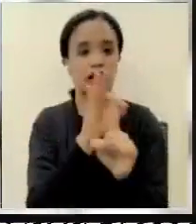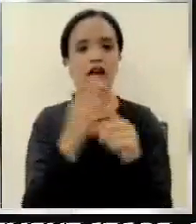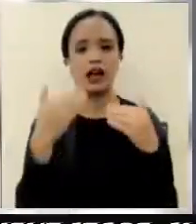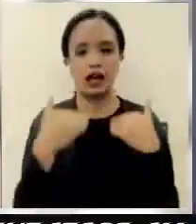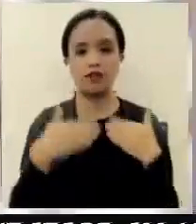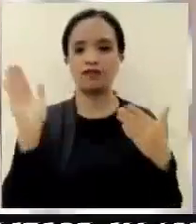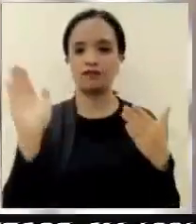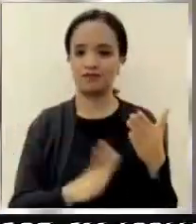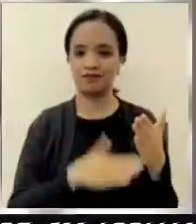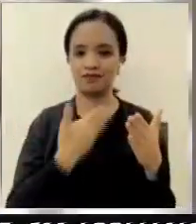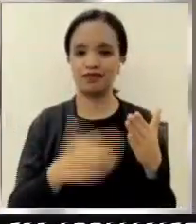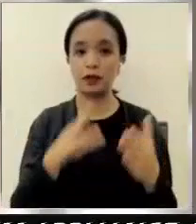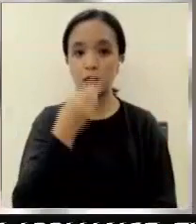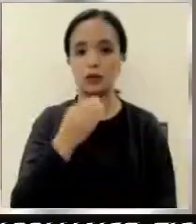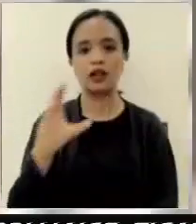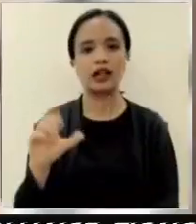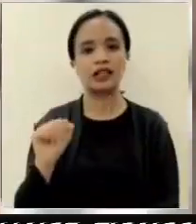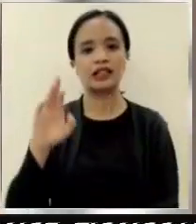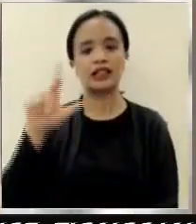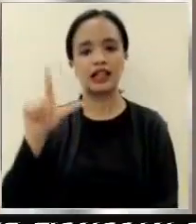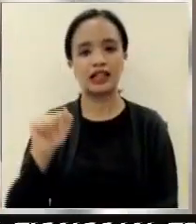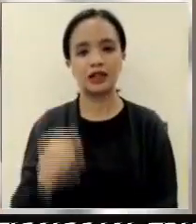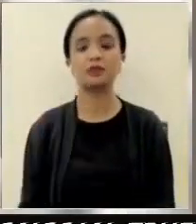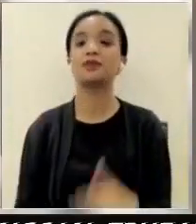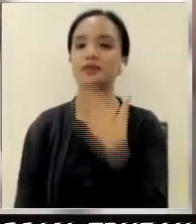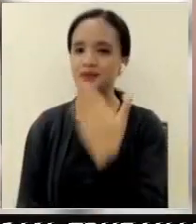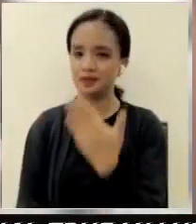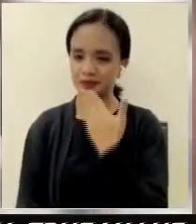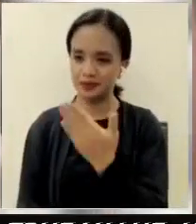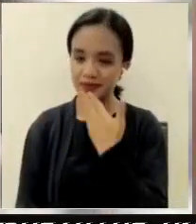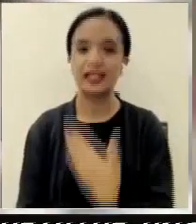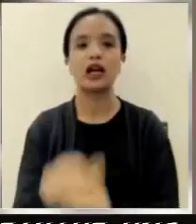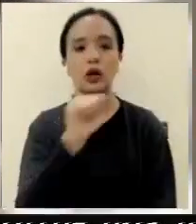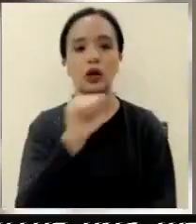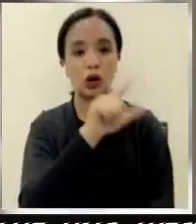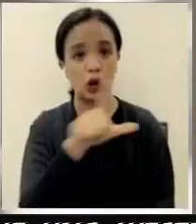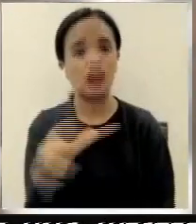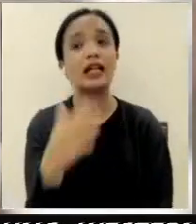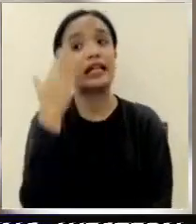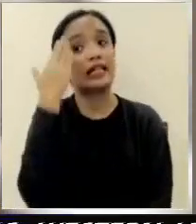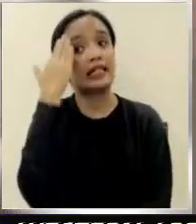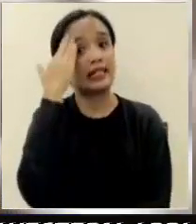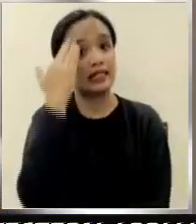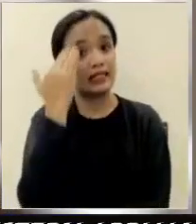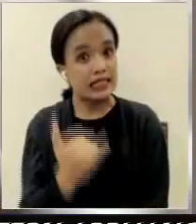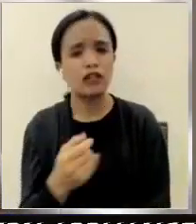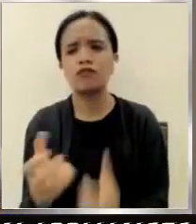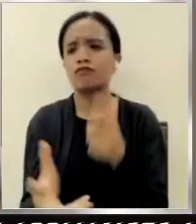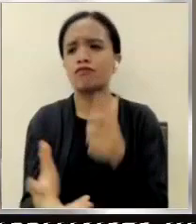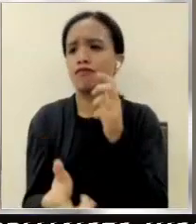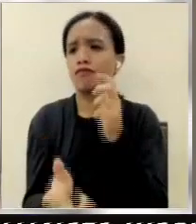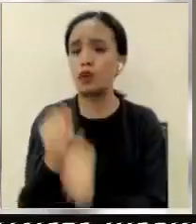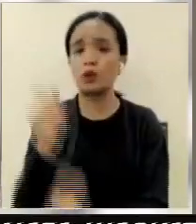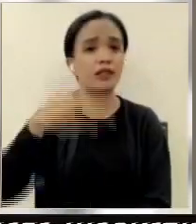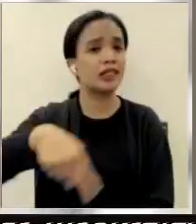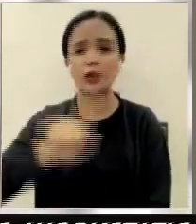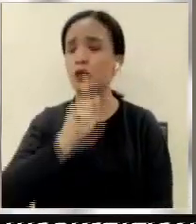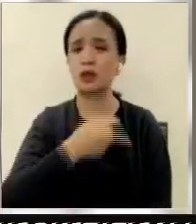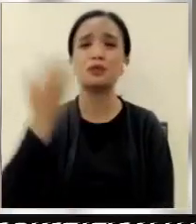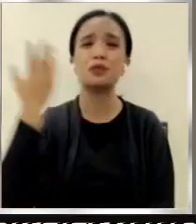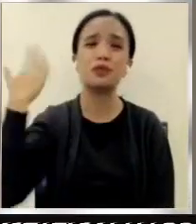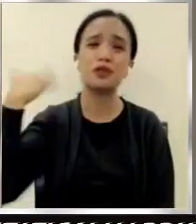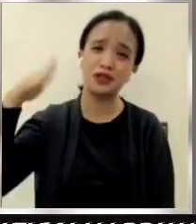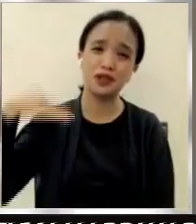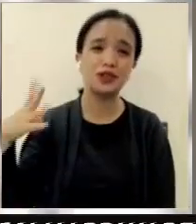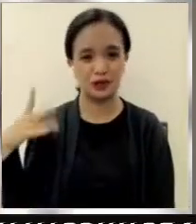Carla Abiliana. Maraming salamat sa kanilang lahat. Kasi yung karamihan sa kanila, dati pa lang nag-aabang na po eh. So hindi lang yung